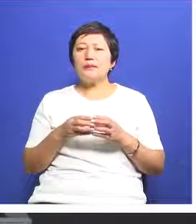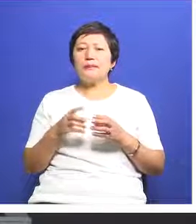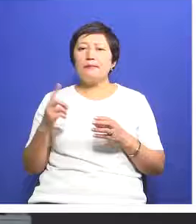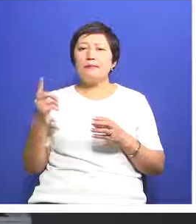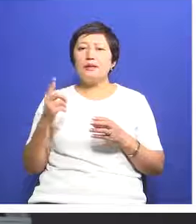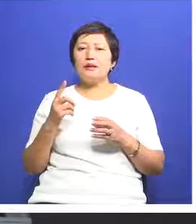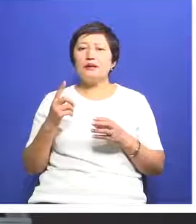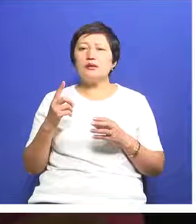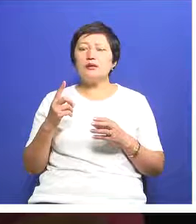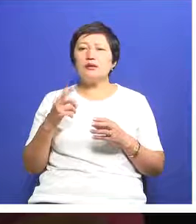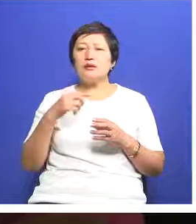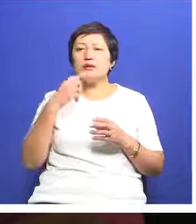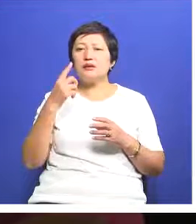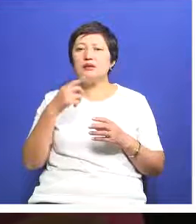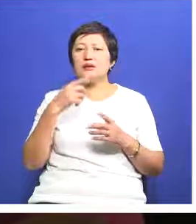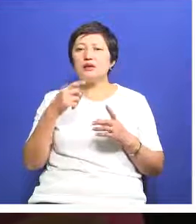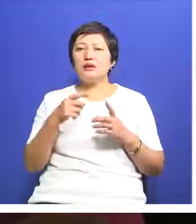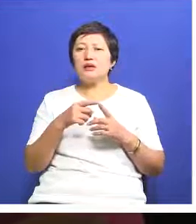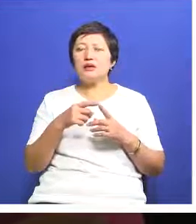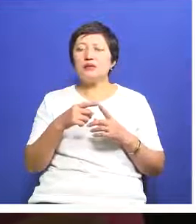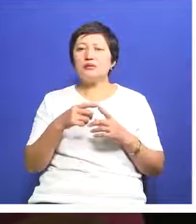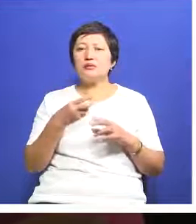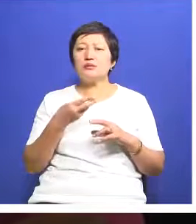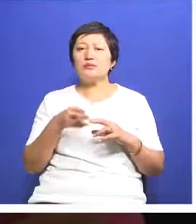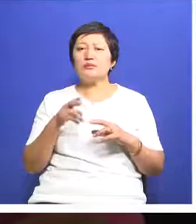бір-бір шет жағасын айтып өттім.